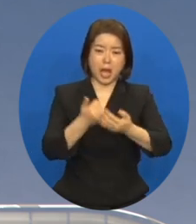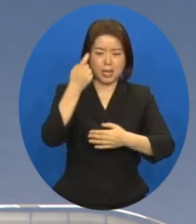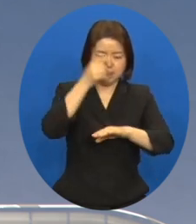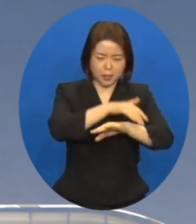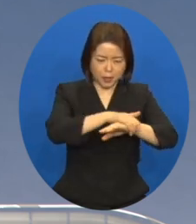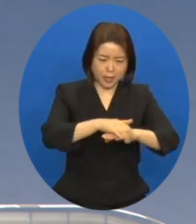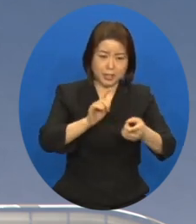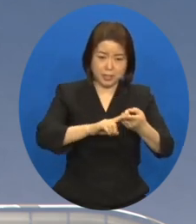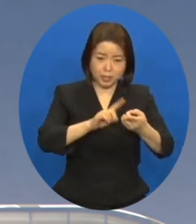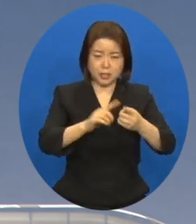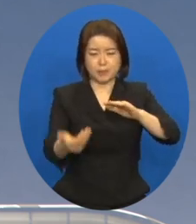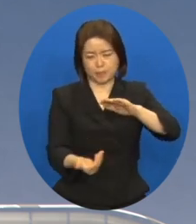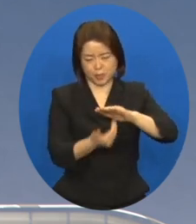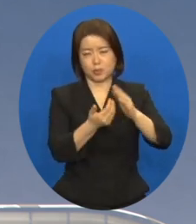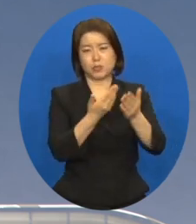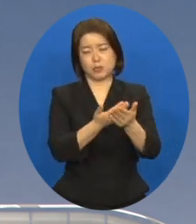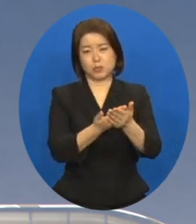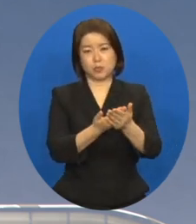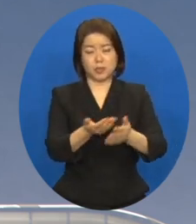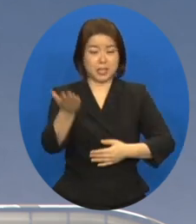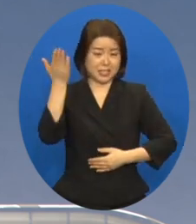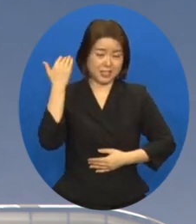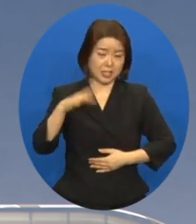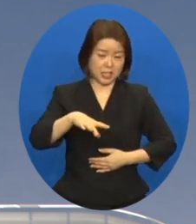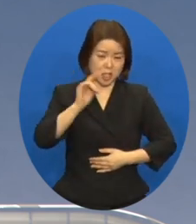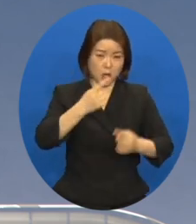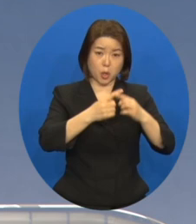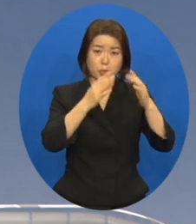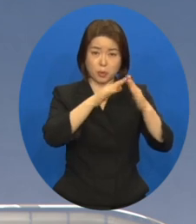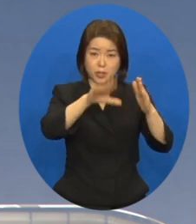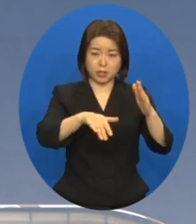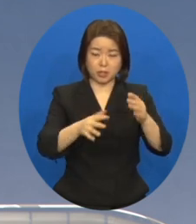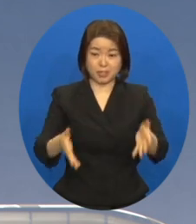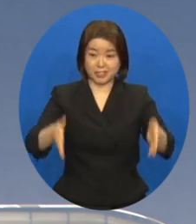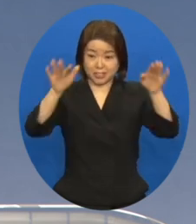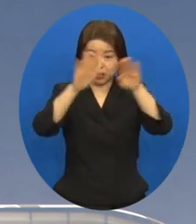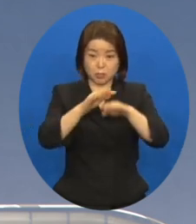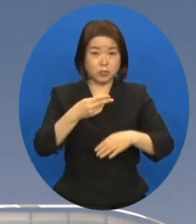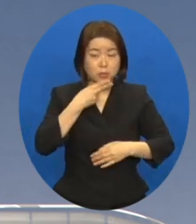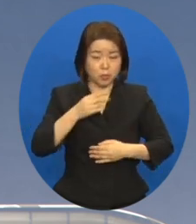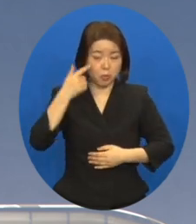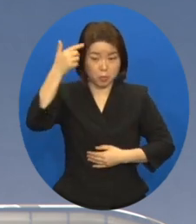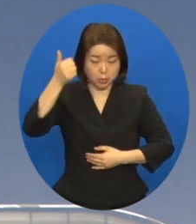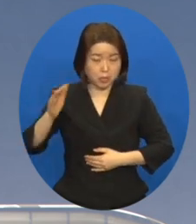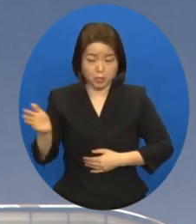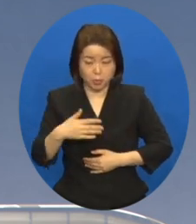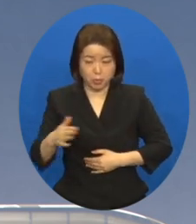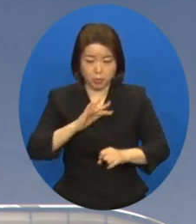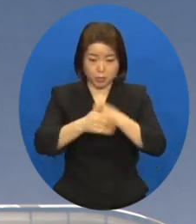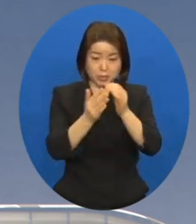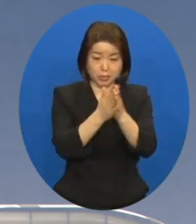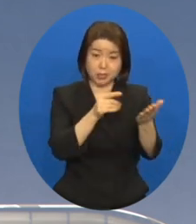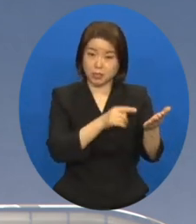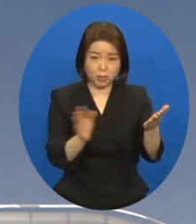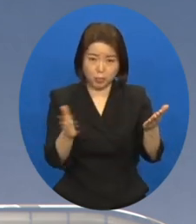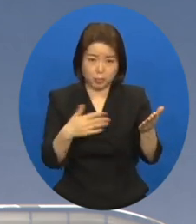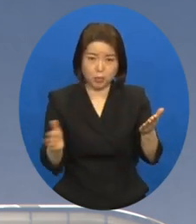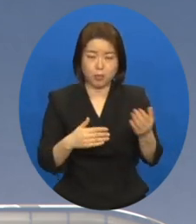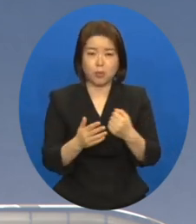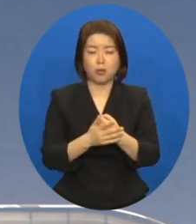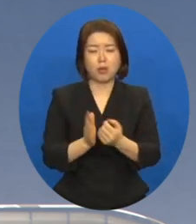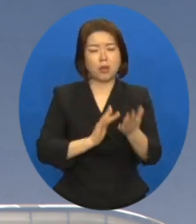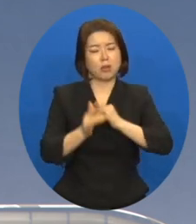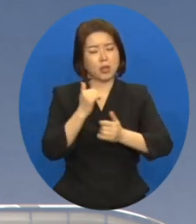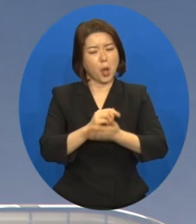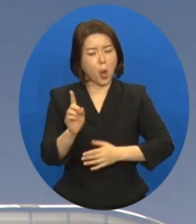이루세요. 초대교회 때는요, 예배당 건물도 없었고 목사도 없었고 성경책도 없었고 예수를 어떻게